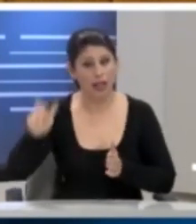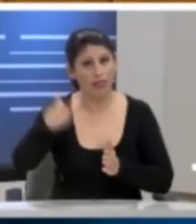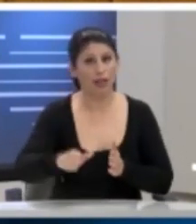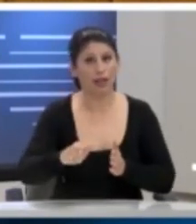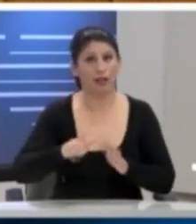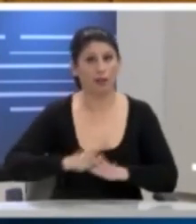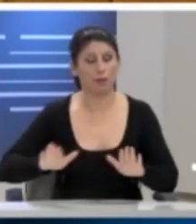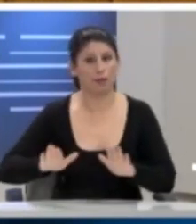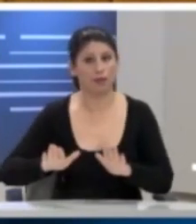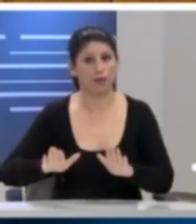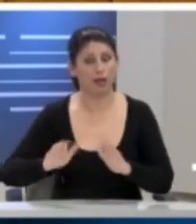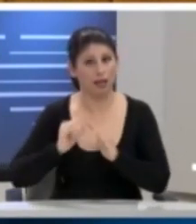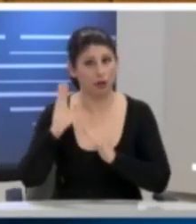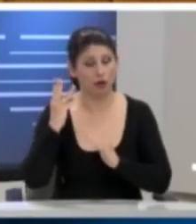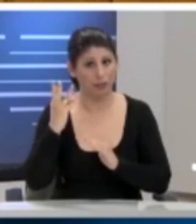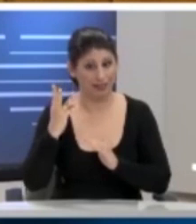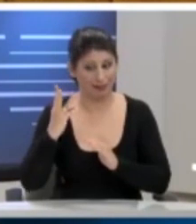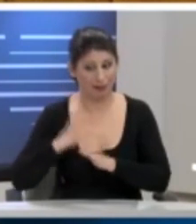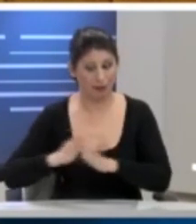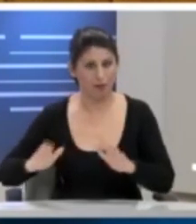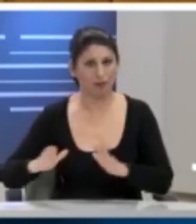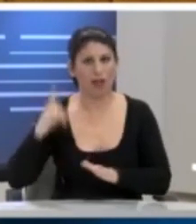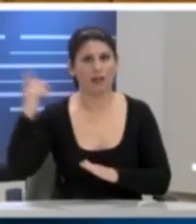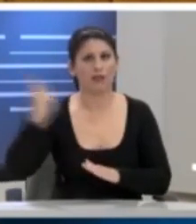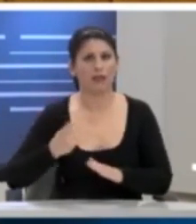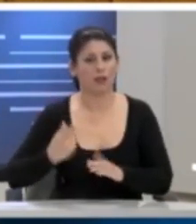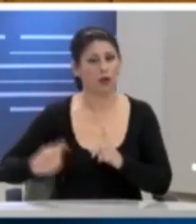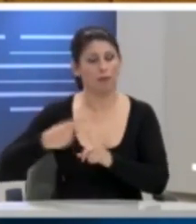από τα 3 να κάνετε ακόμα 1% επιπλέον